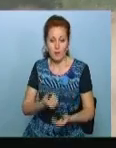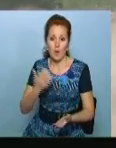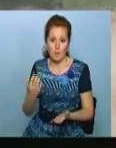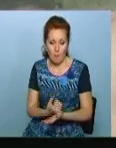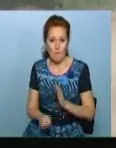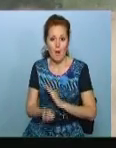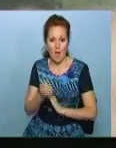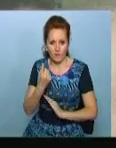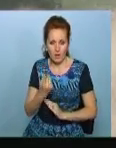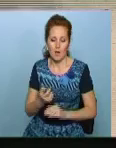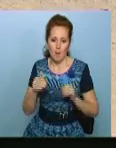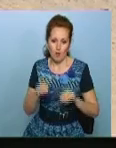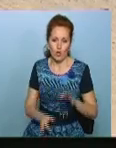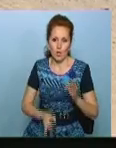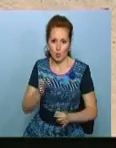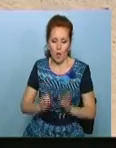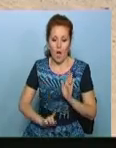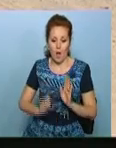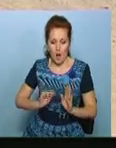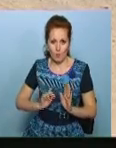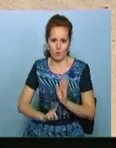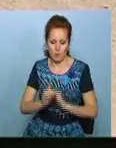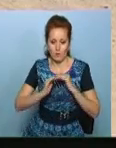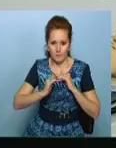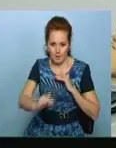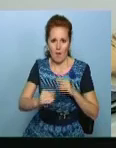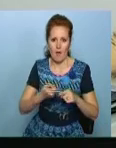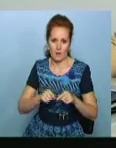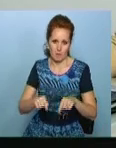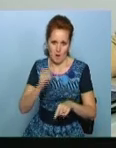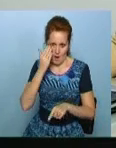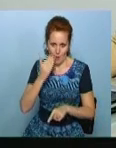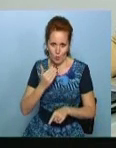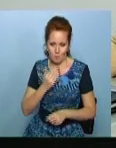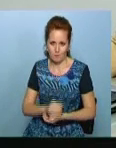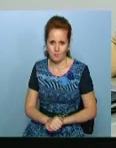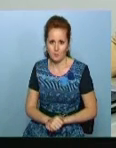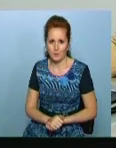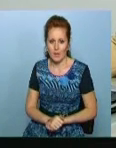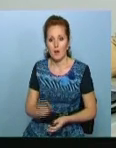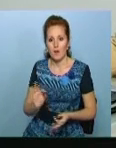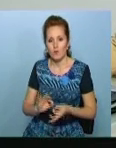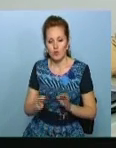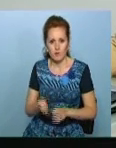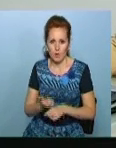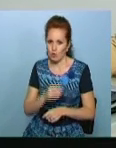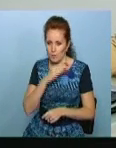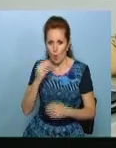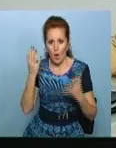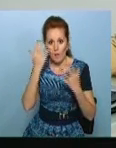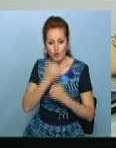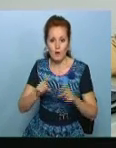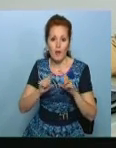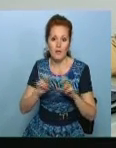появились. По решению суда к работам должны приступить этим летом. В Ижевске слишком много ночных заведений. К такому